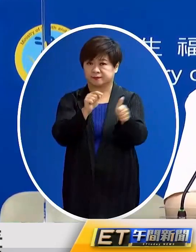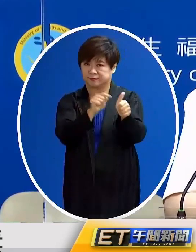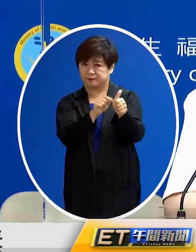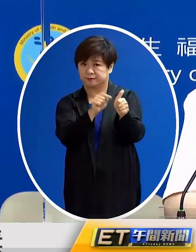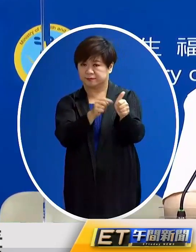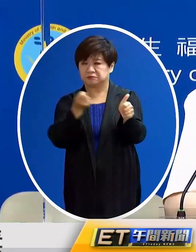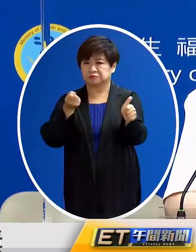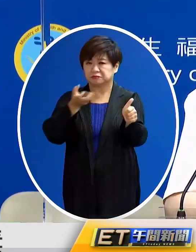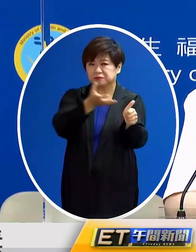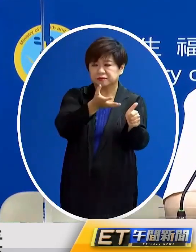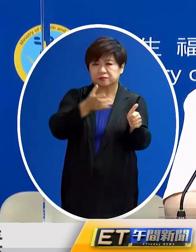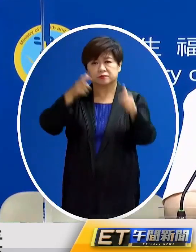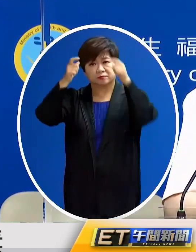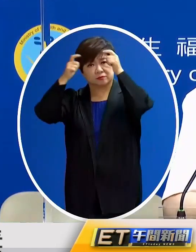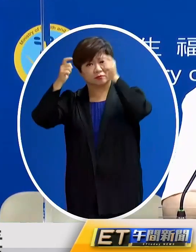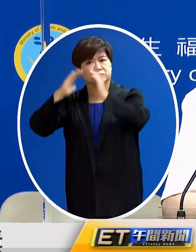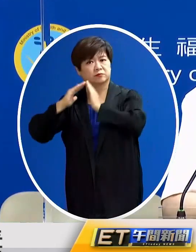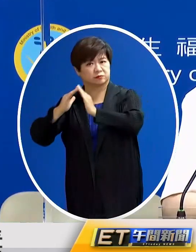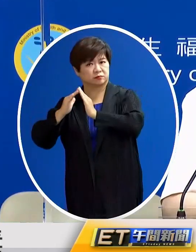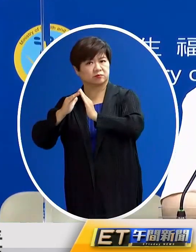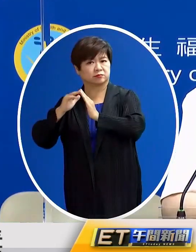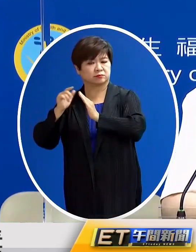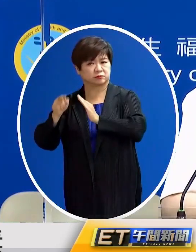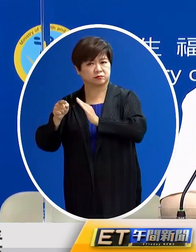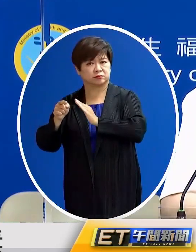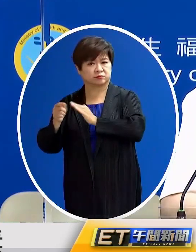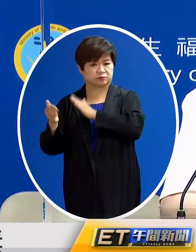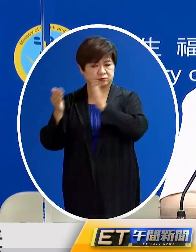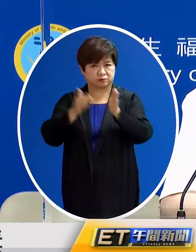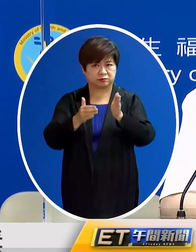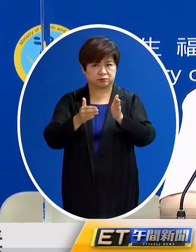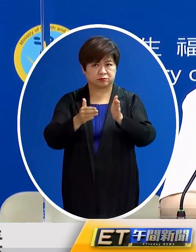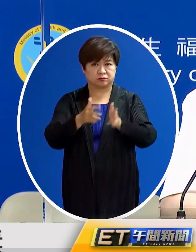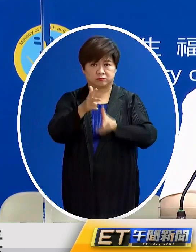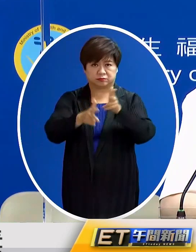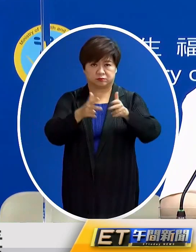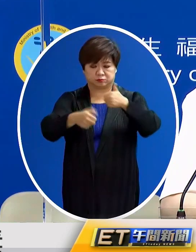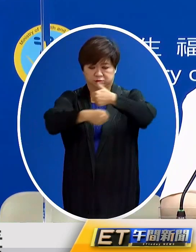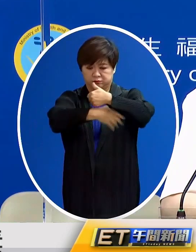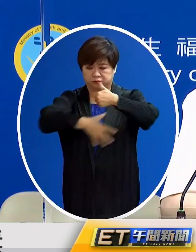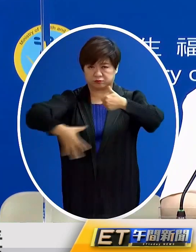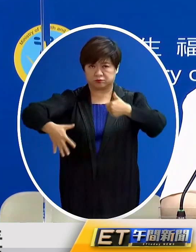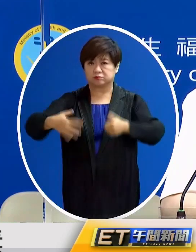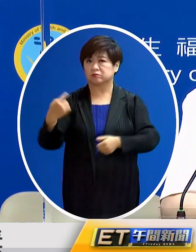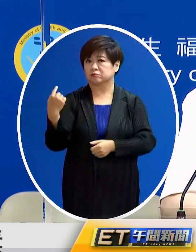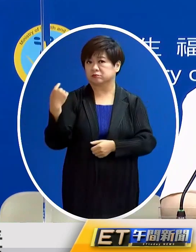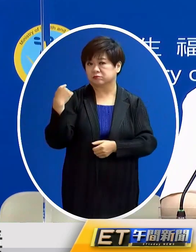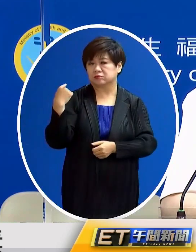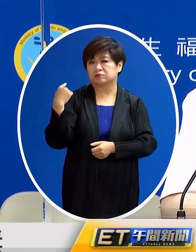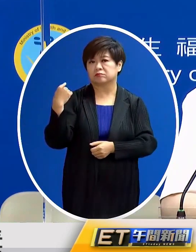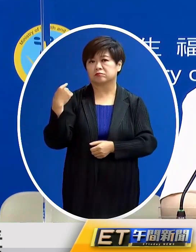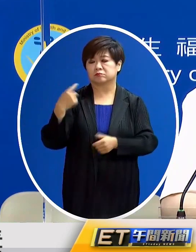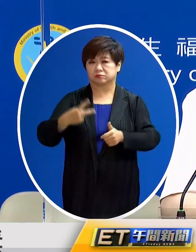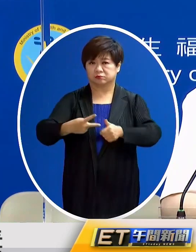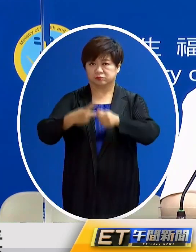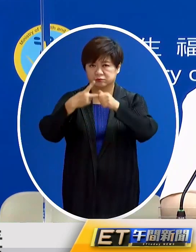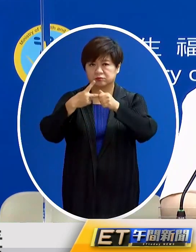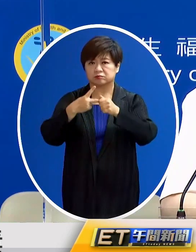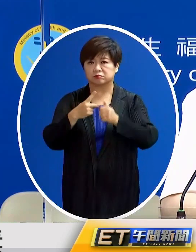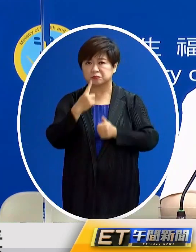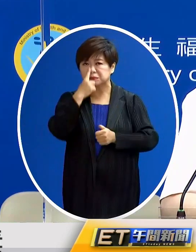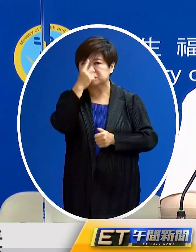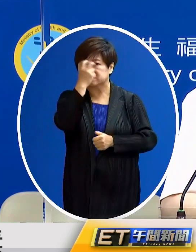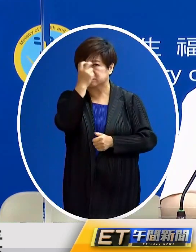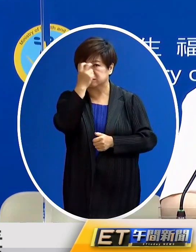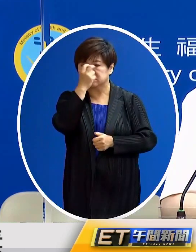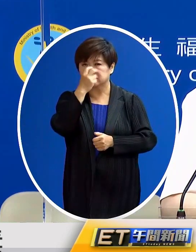件，那高雄市这边他们有针对这个船厂的员工，在昨天有进行这个第二次的一个筛检